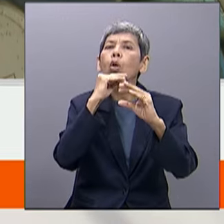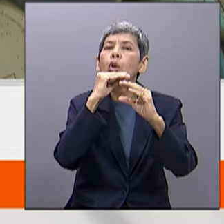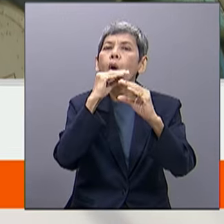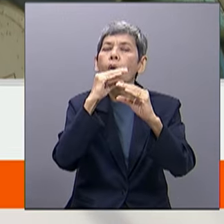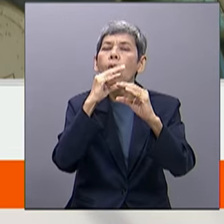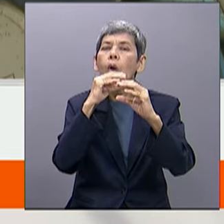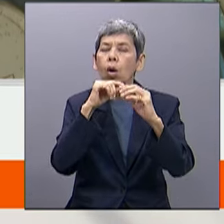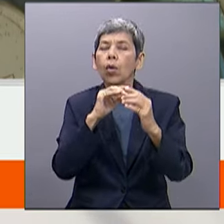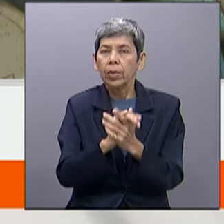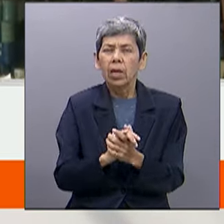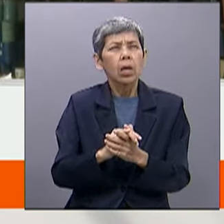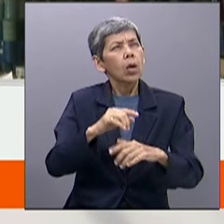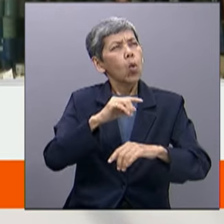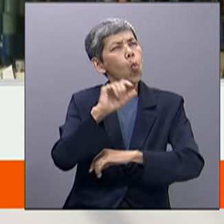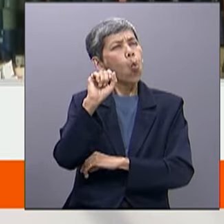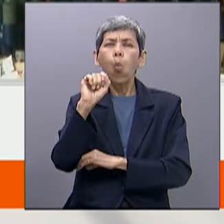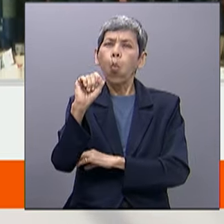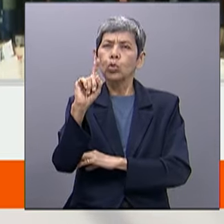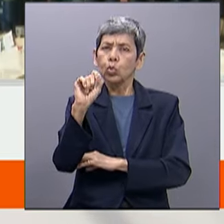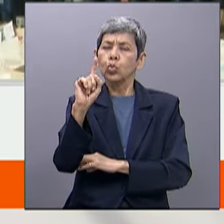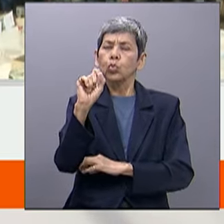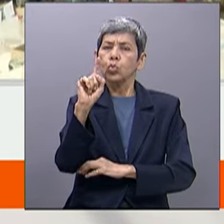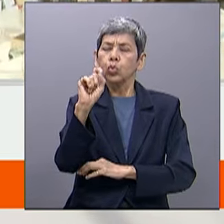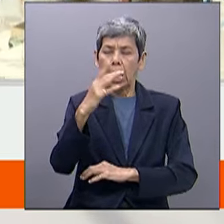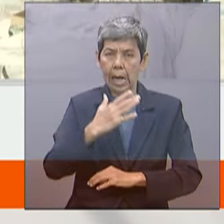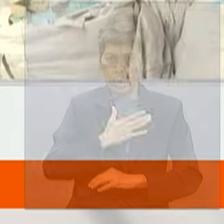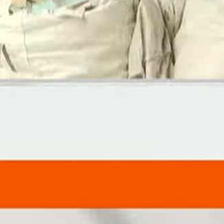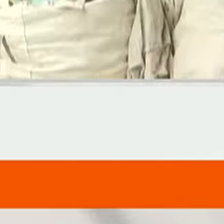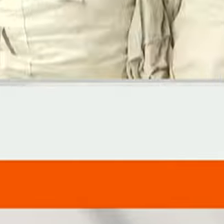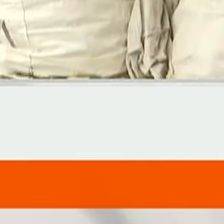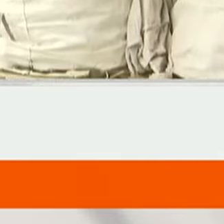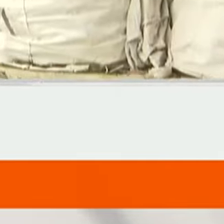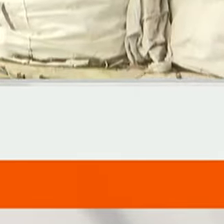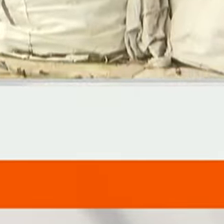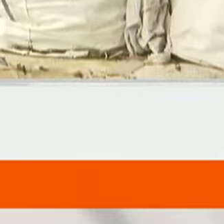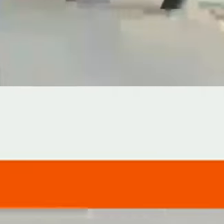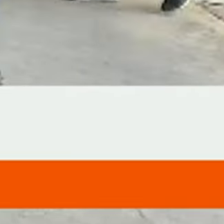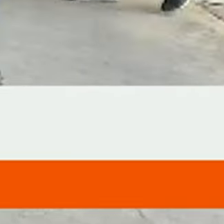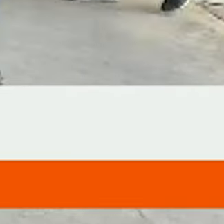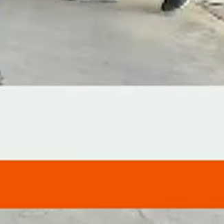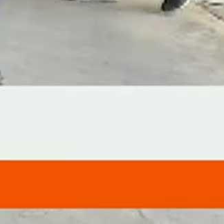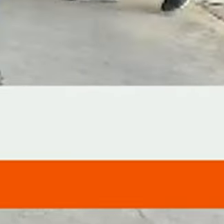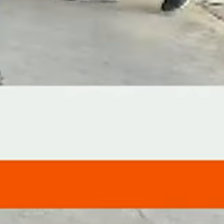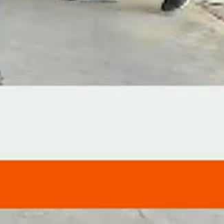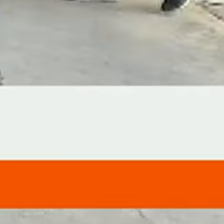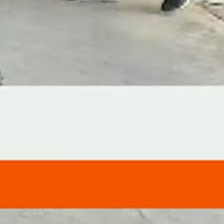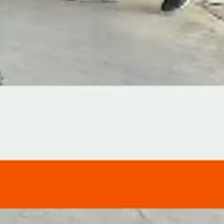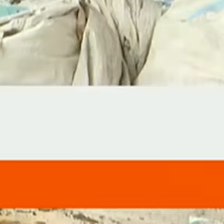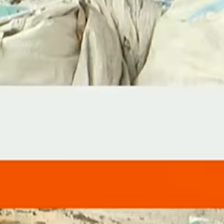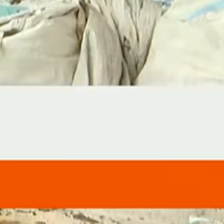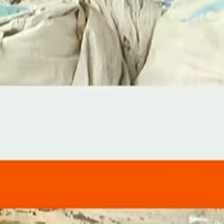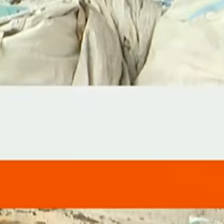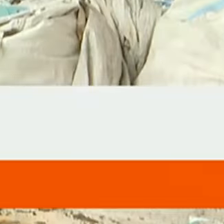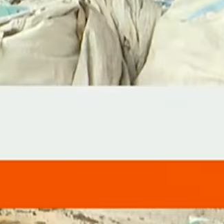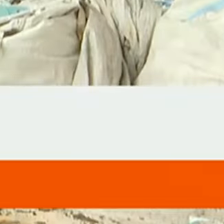ช่วงตั้งแต่วันศุกร์ที่ผ่านมาครับเราก็ได้มีการประชุมทุกๆวันแล้วก็เราได้นำกำลังจากส่วนกลางและ